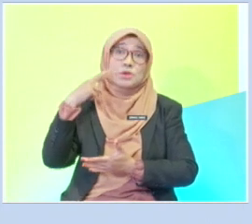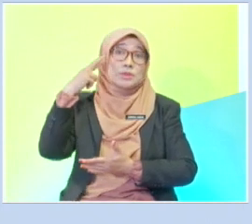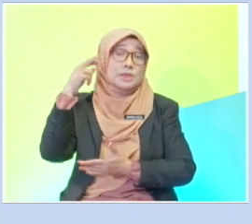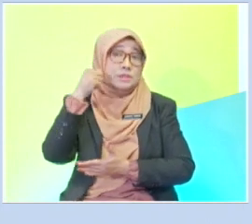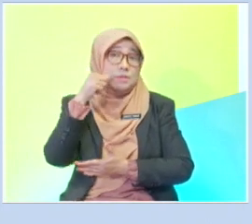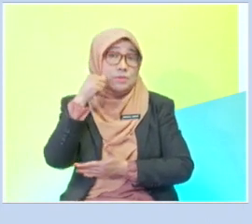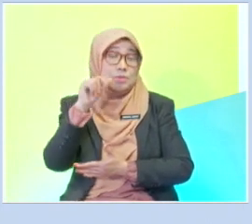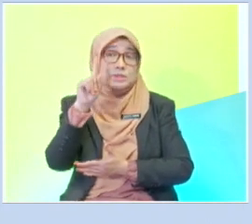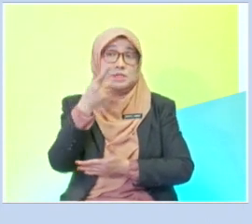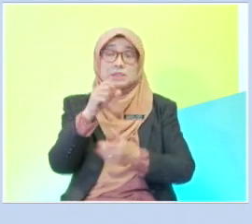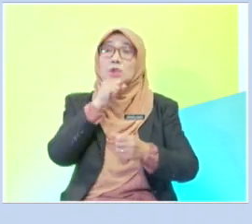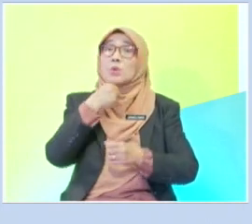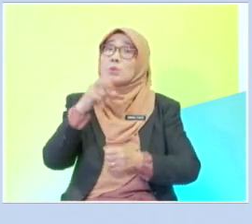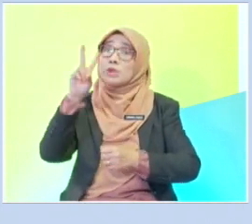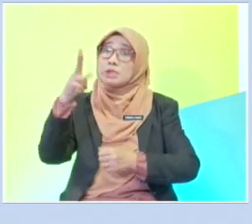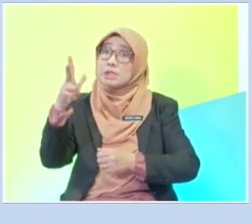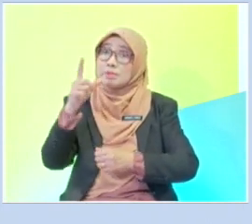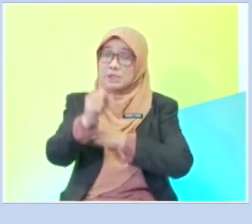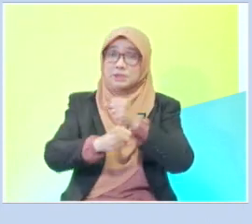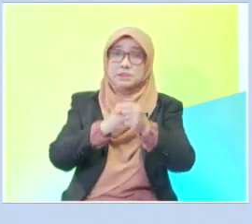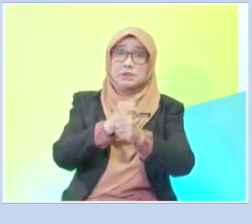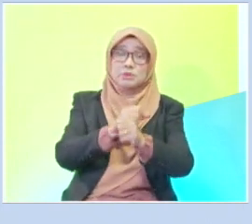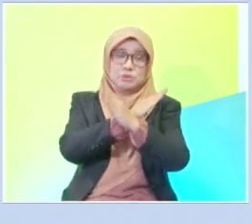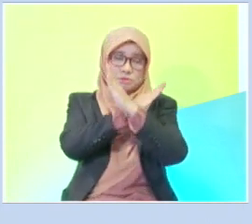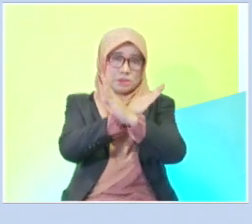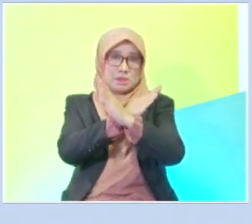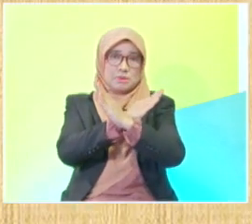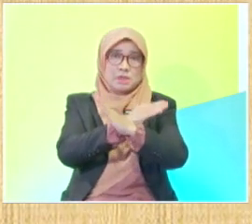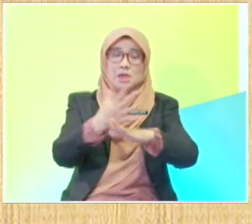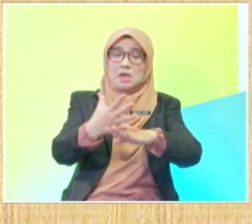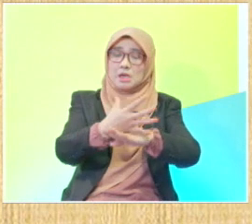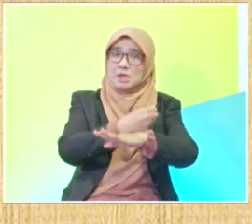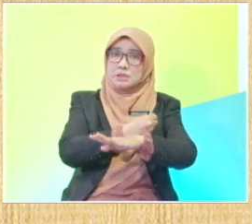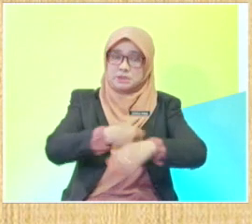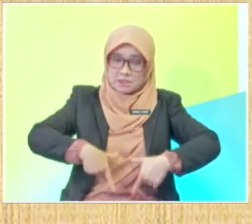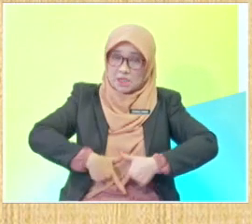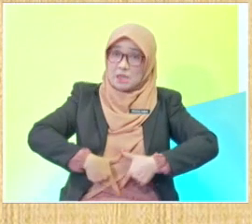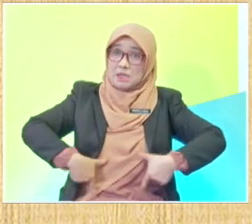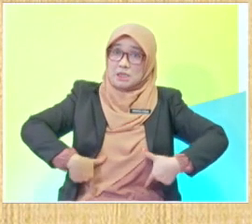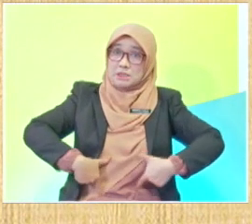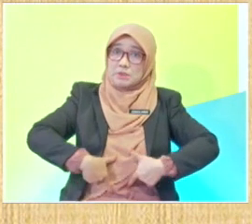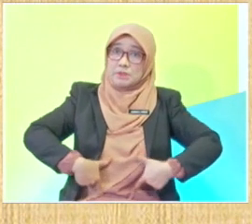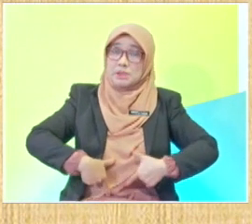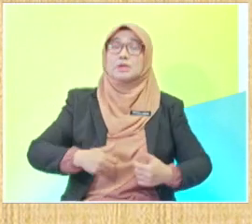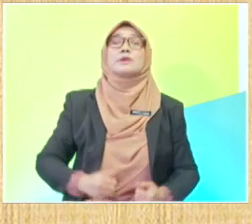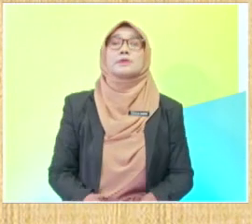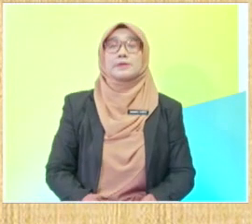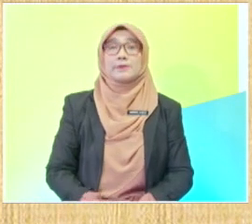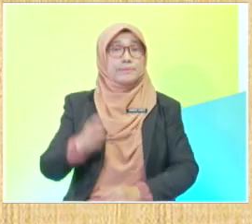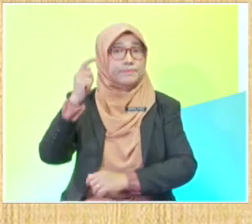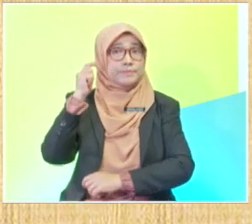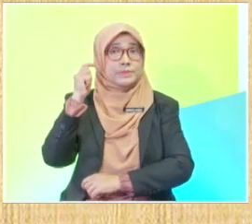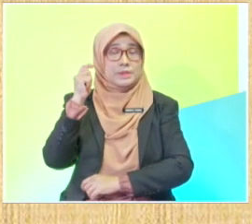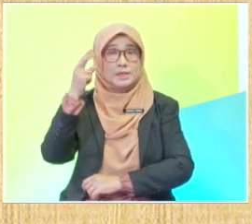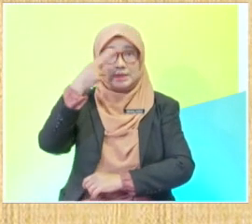13 tahun. Okey, dan untuk mengelakkan penyakit kanser cervix. Okey, baik. Tadi Hanif